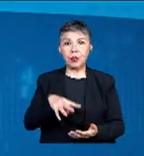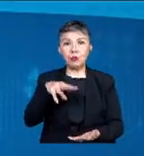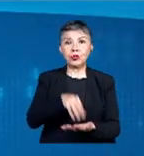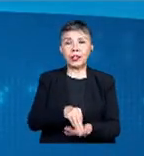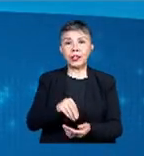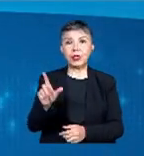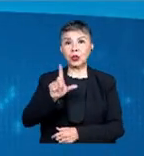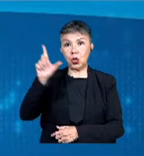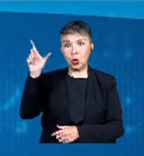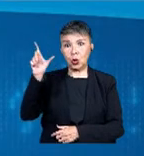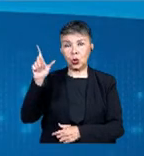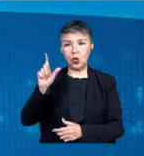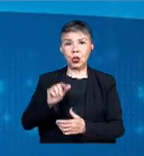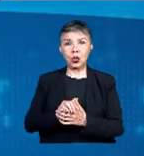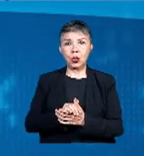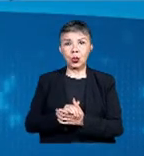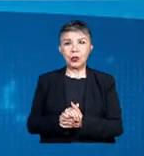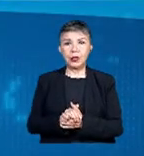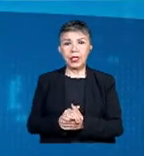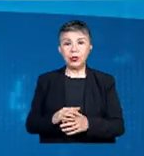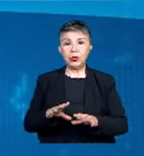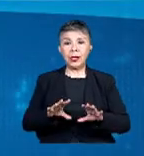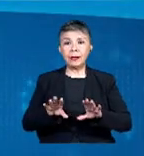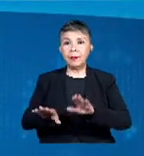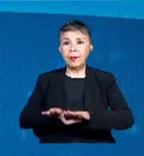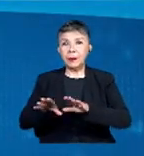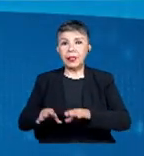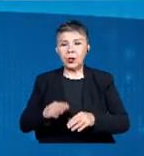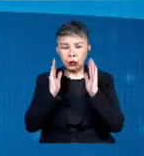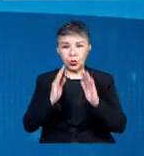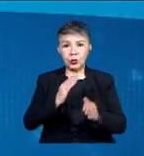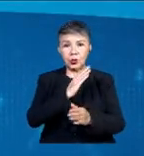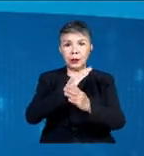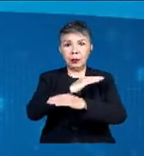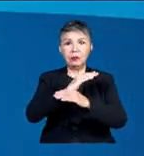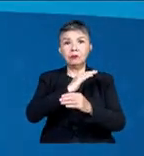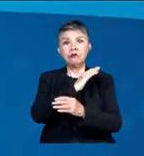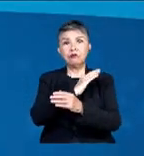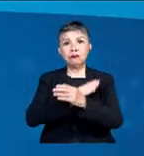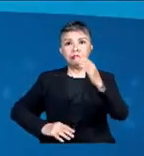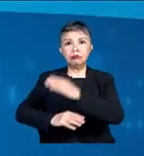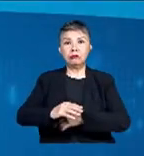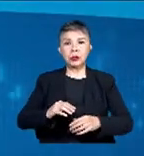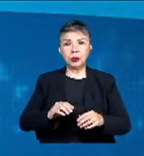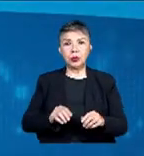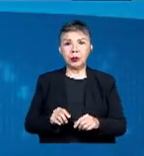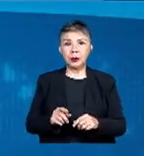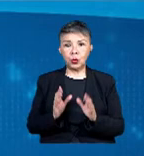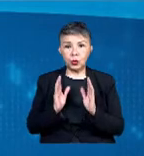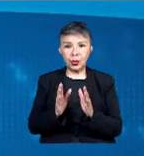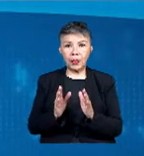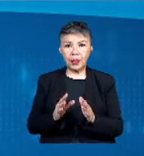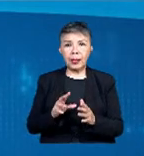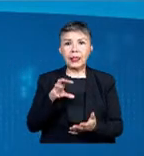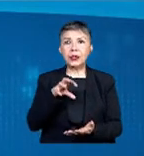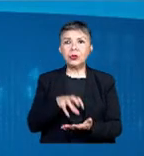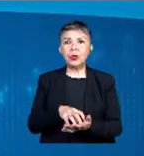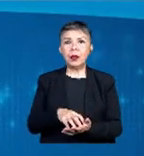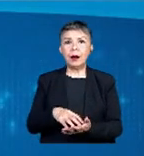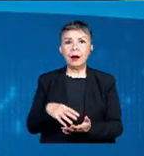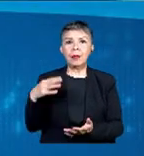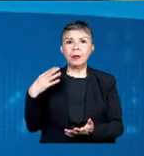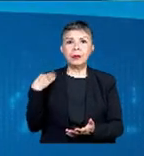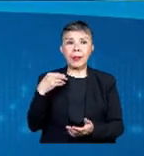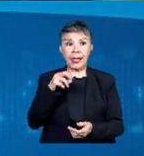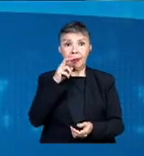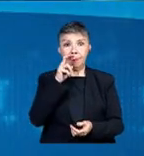Solo, selaku pembina olahraga untuk disabilitas bidang prestasi ini juga berkedudukan sebagai